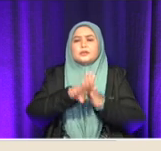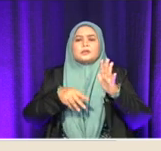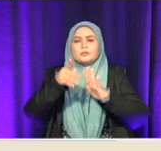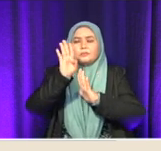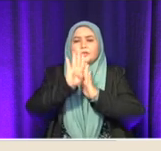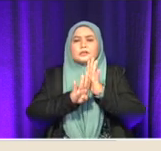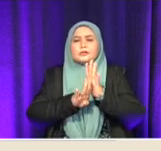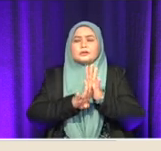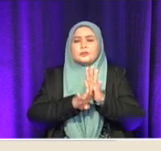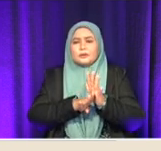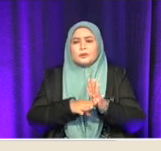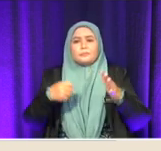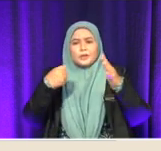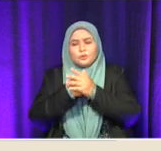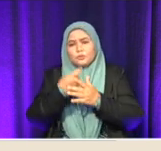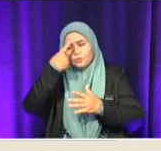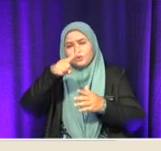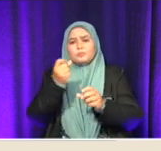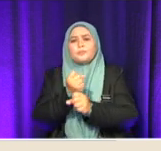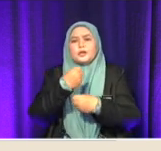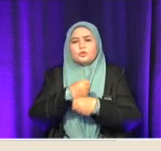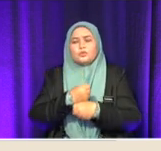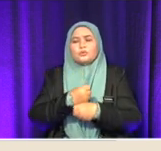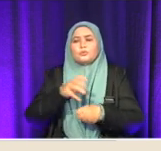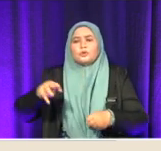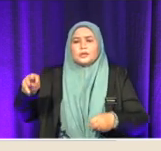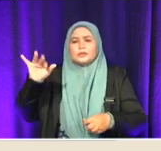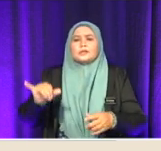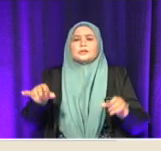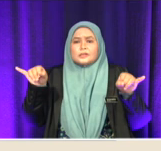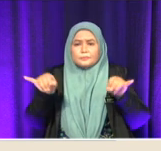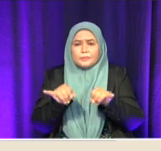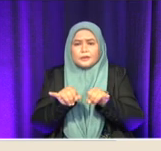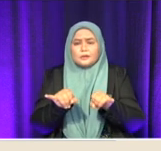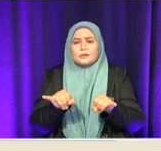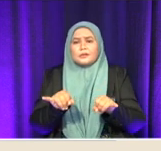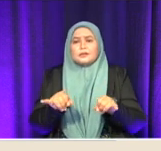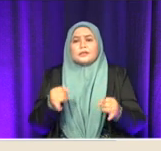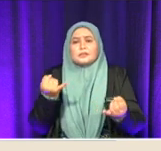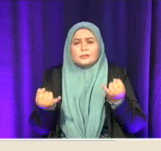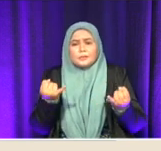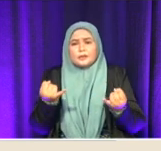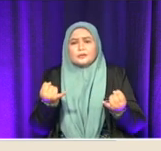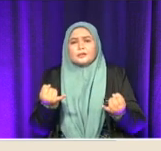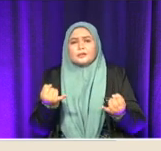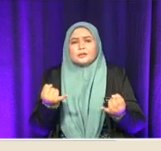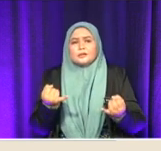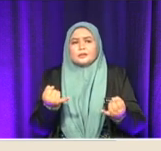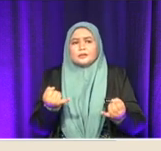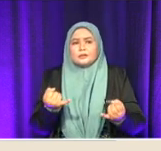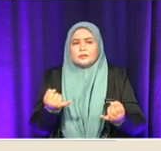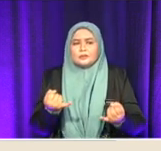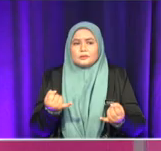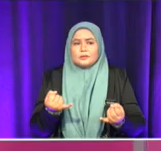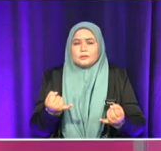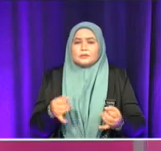bagi membentuk murid yang seimbang Oke seimbang dari segi apa biasa kita guna perkataan kita